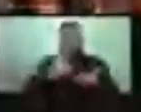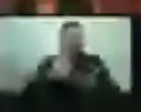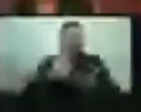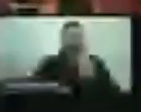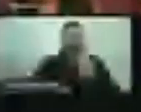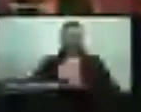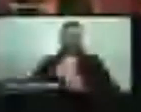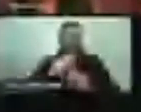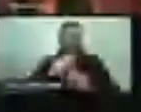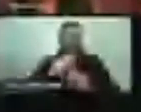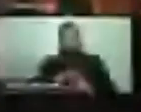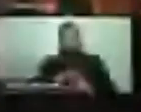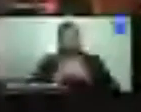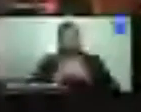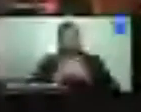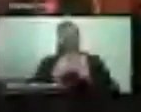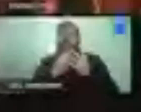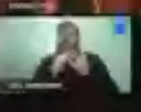tuchukue hatua